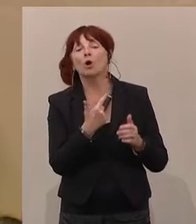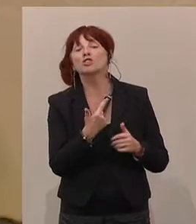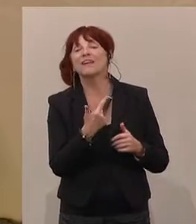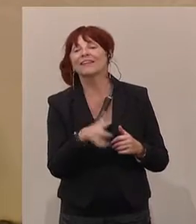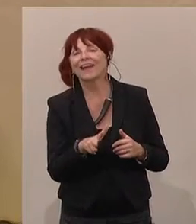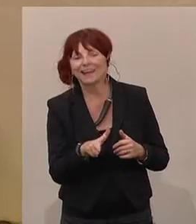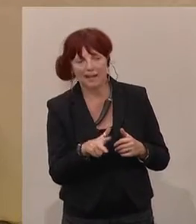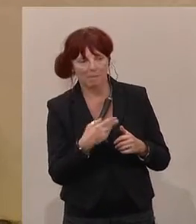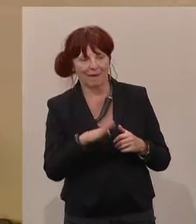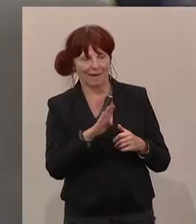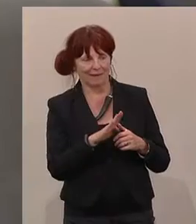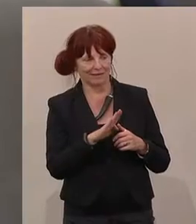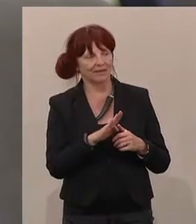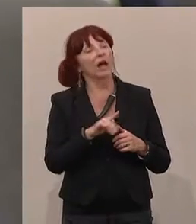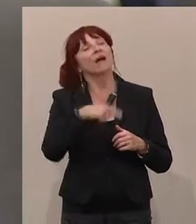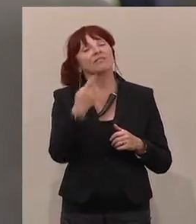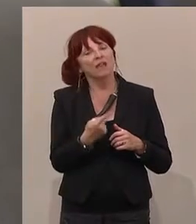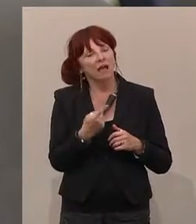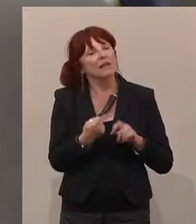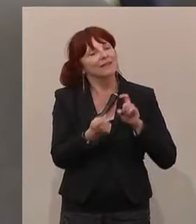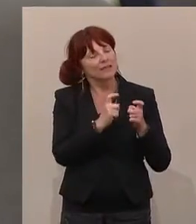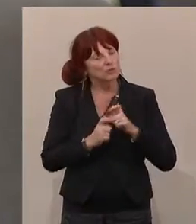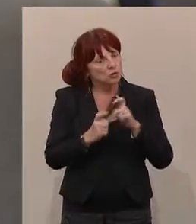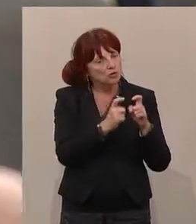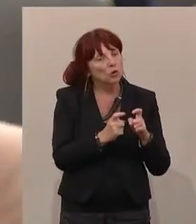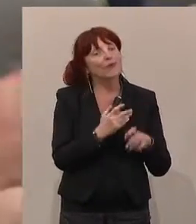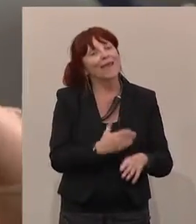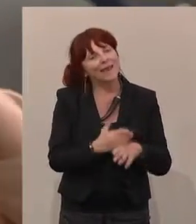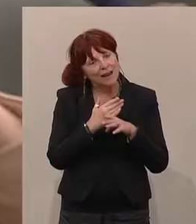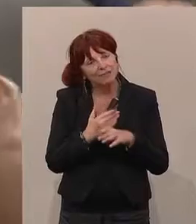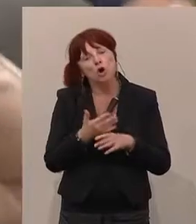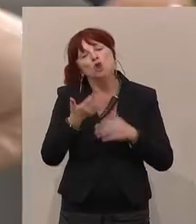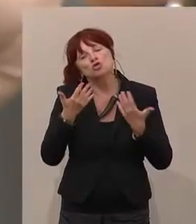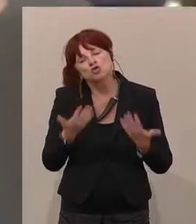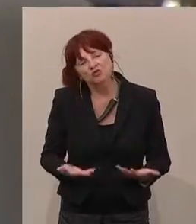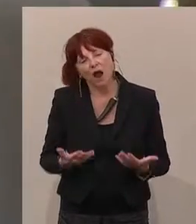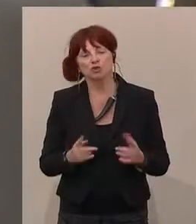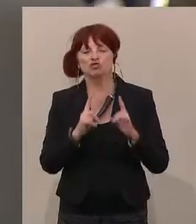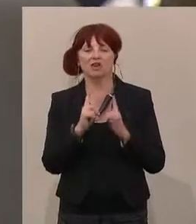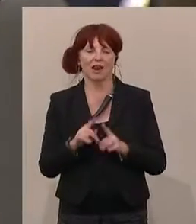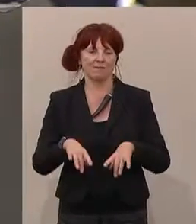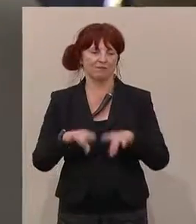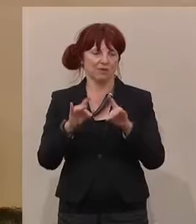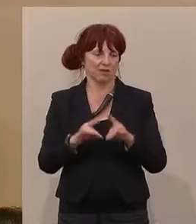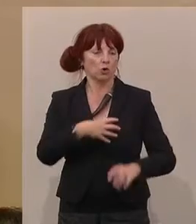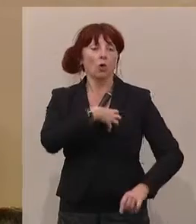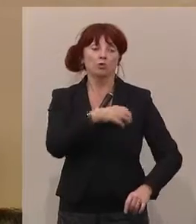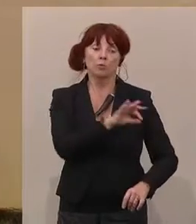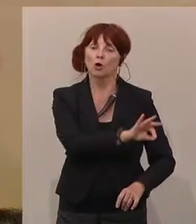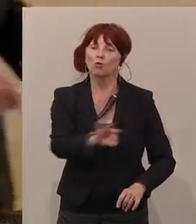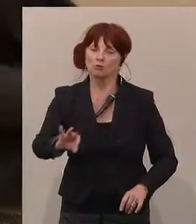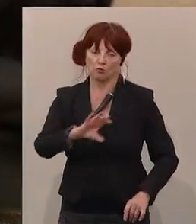machen sollten, weil wir dann auf etwaige Schwachstellen draufkommen, die ausmerzen können und am Schluss den Bürgerinnen und Bürgern insbesondere in dem Zusammenhang gedient